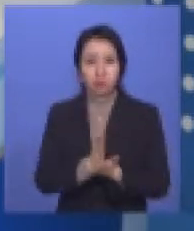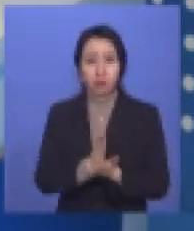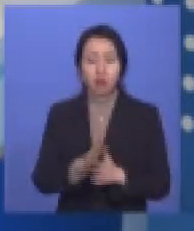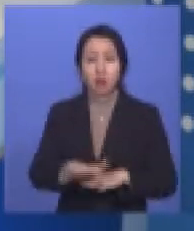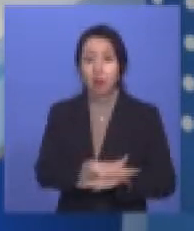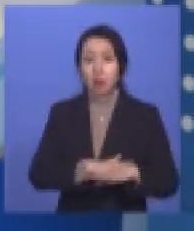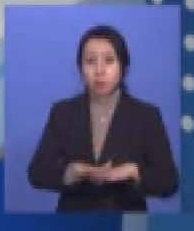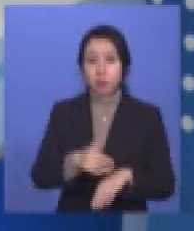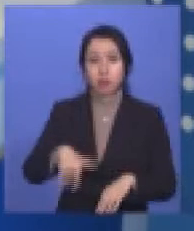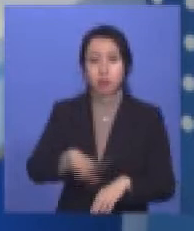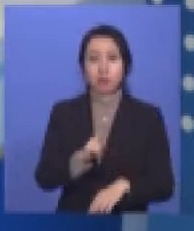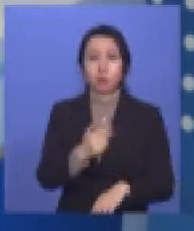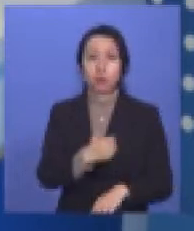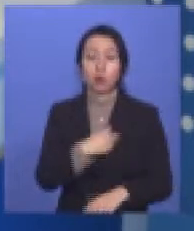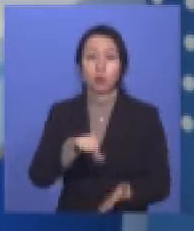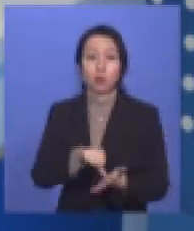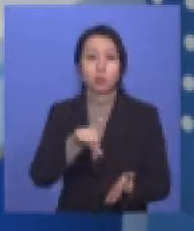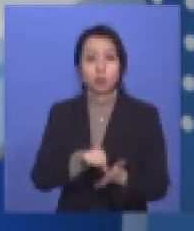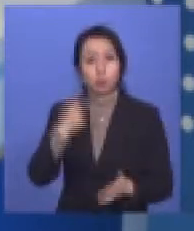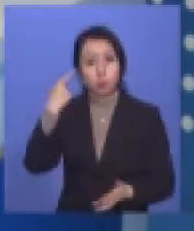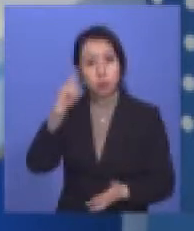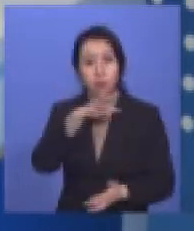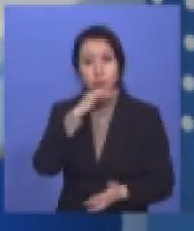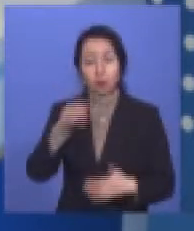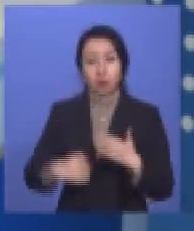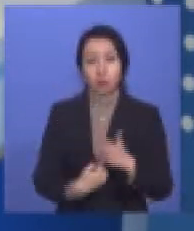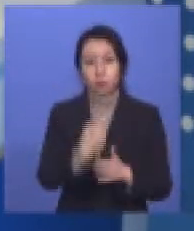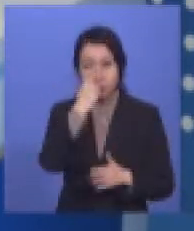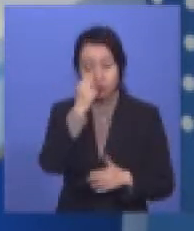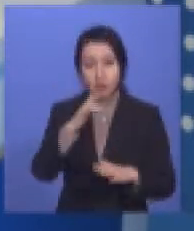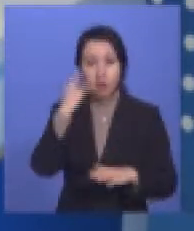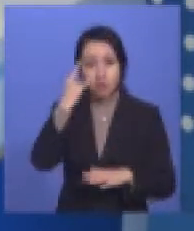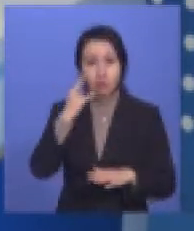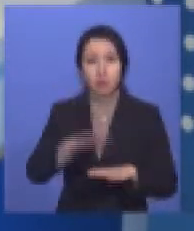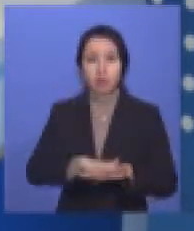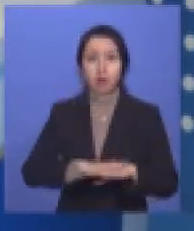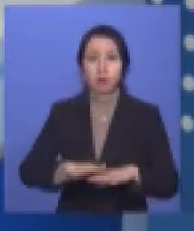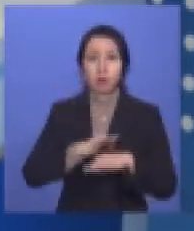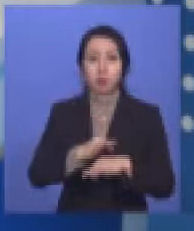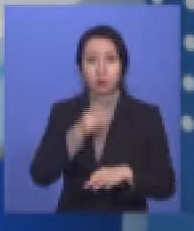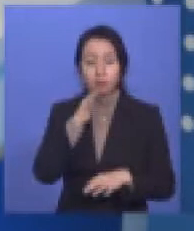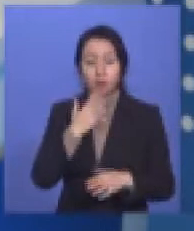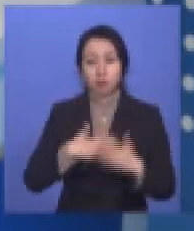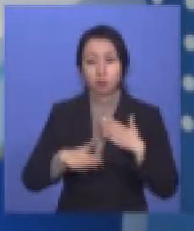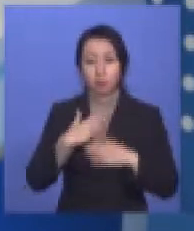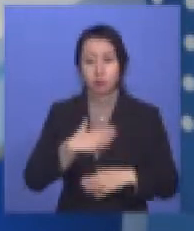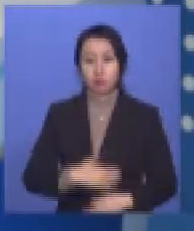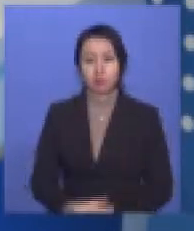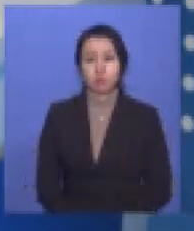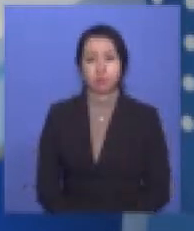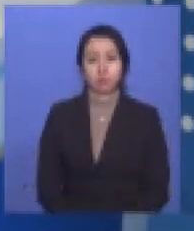ветеранов, общественники и все желающие. Участники узнали много нового о традициях казахского народа и провели время с удовольствием.